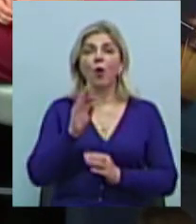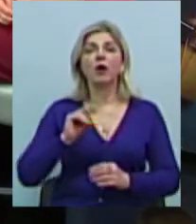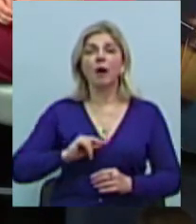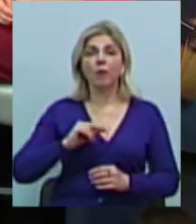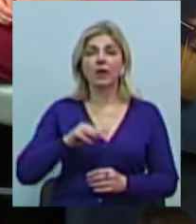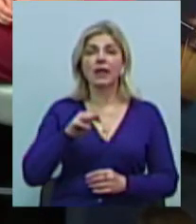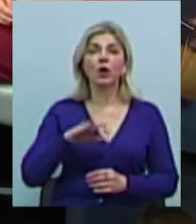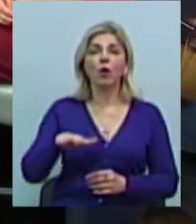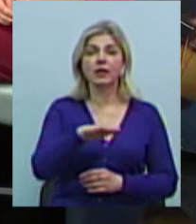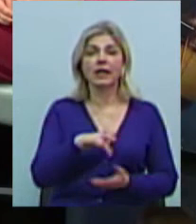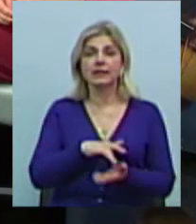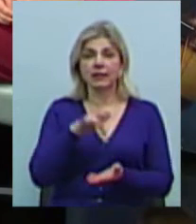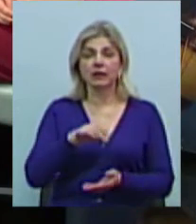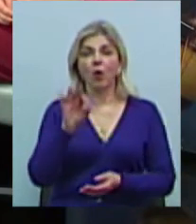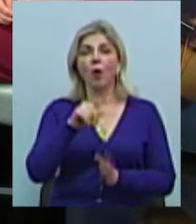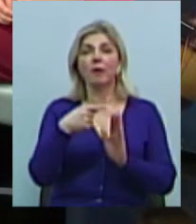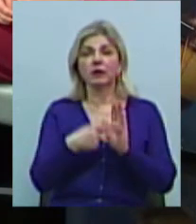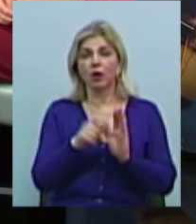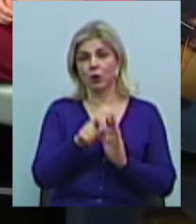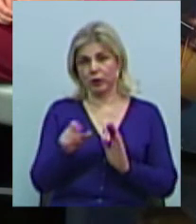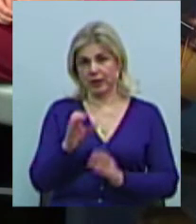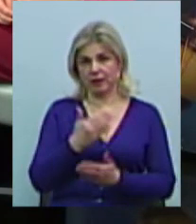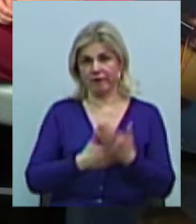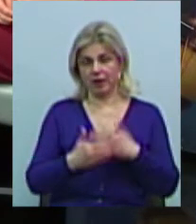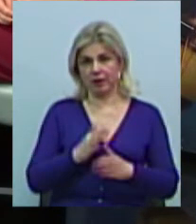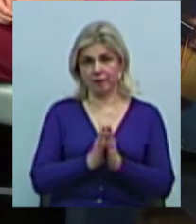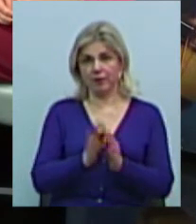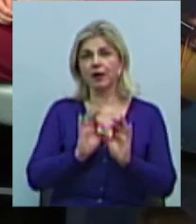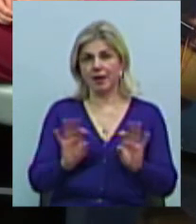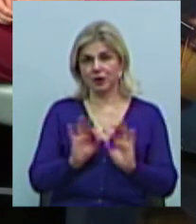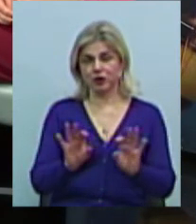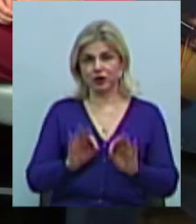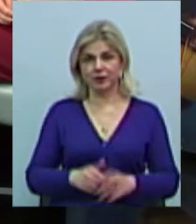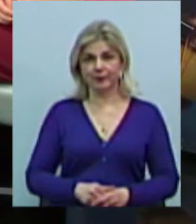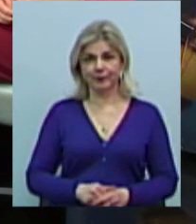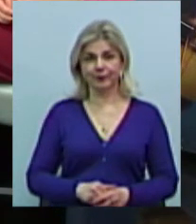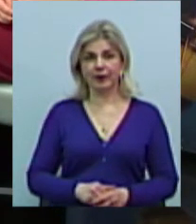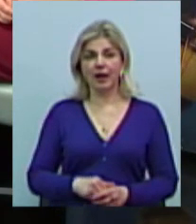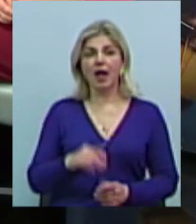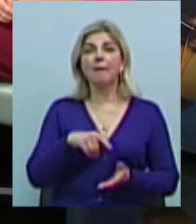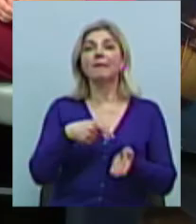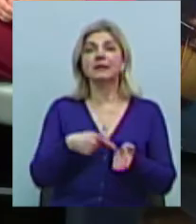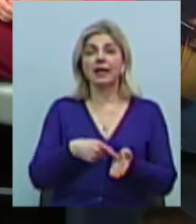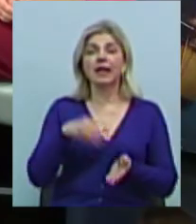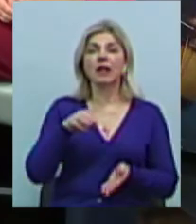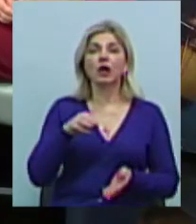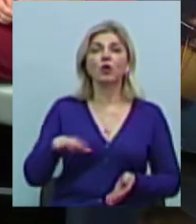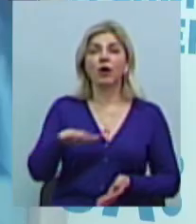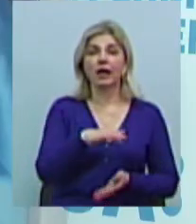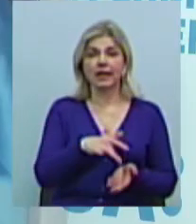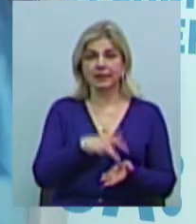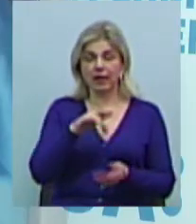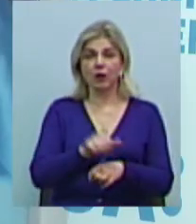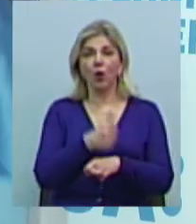центрів у питаннях людей з інвалідністю. Розкажіть, будь ласка. Хочу сказати, що міський територіальний центр на сьогодні